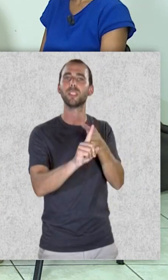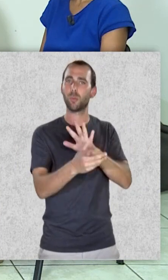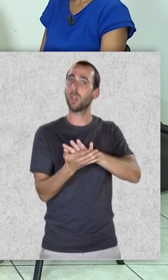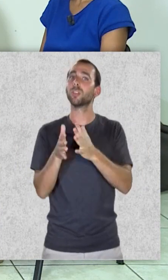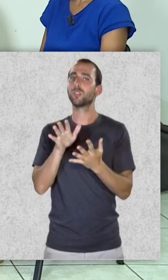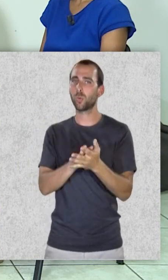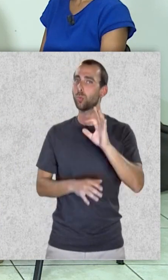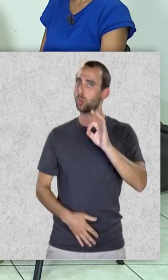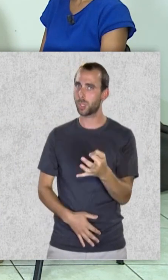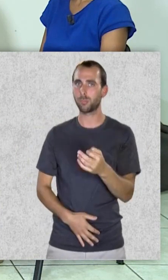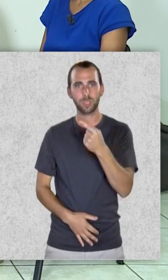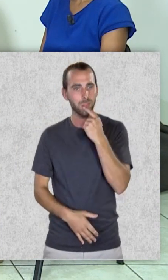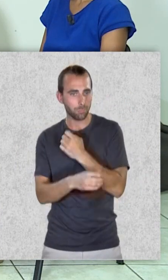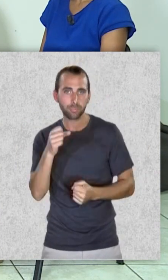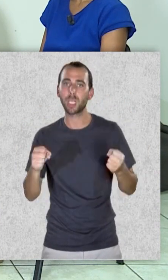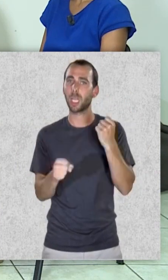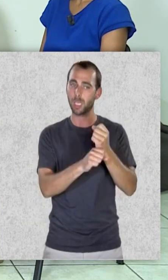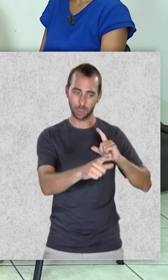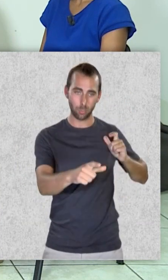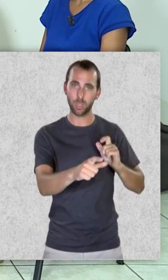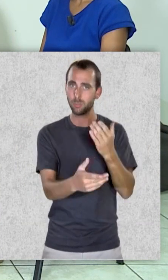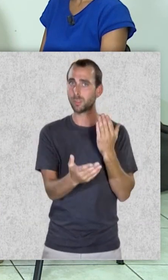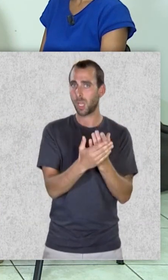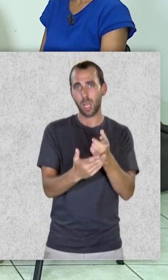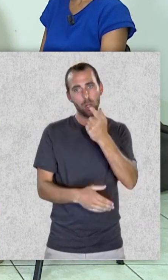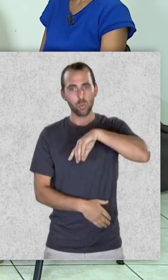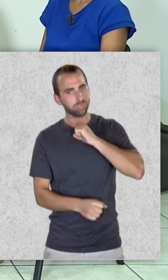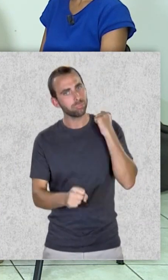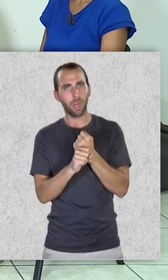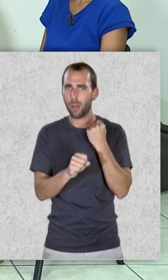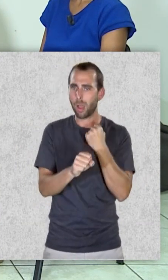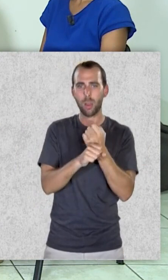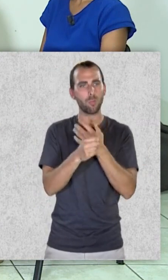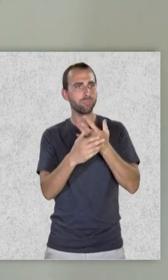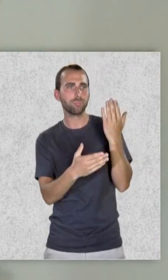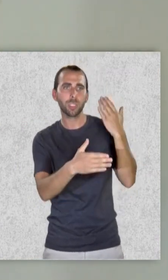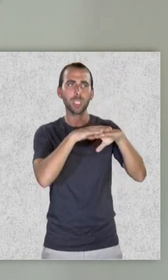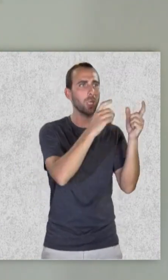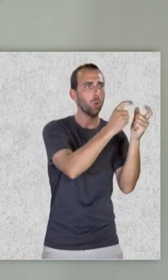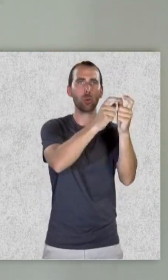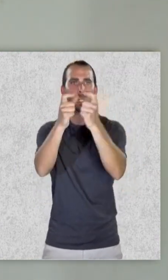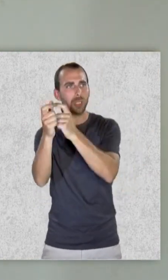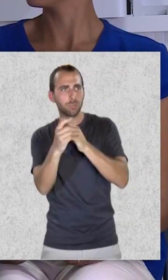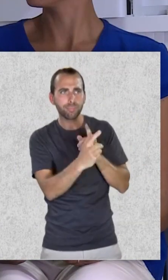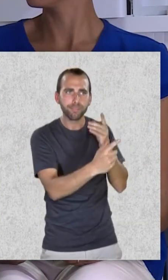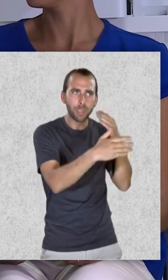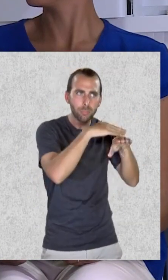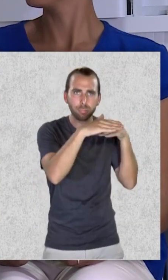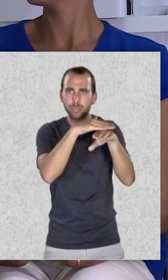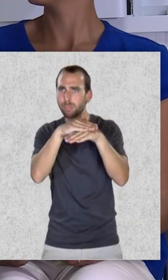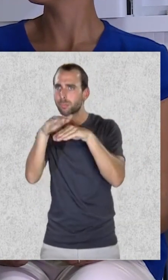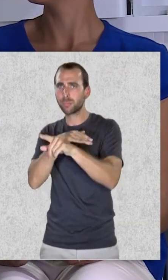ce dispositif et on travaille, on fait de la prospection auprès des entreprises. Concrètement, vous les aidez à trouver du travail?